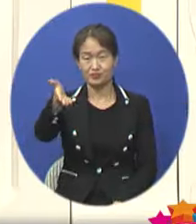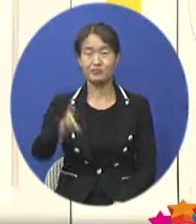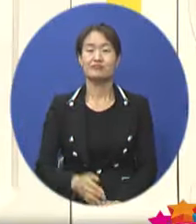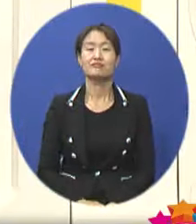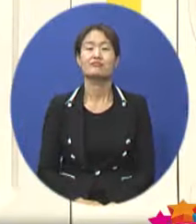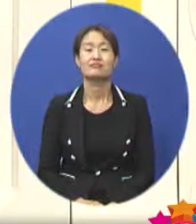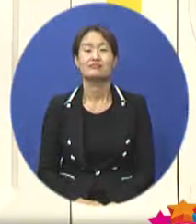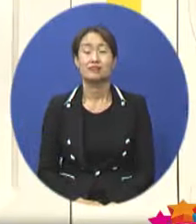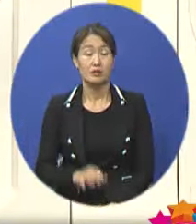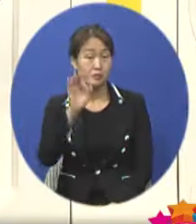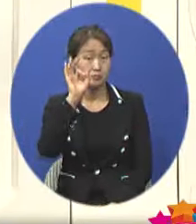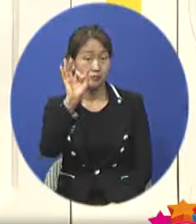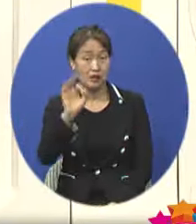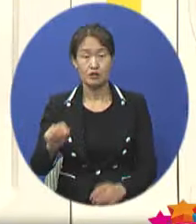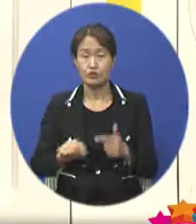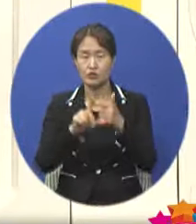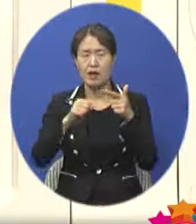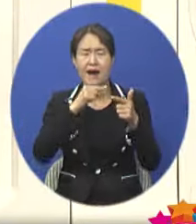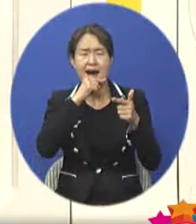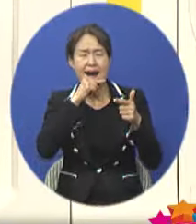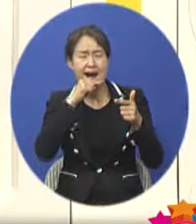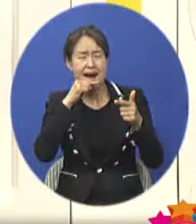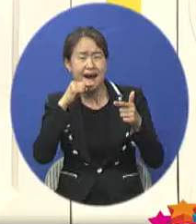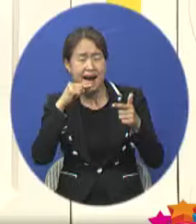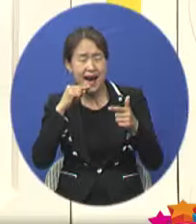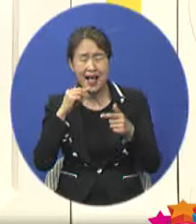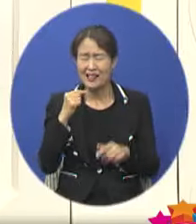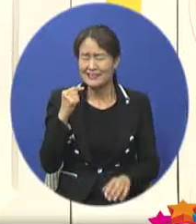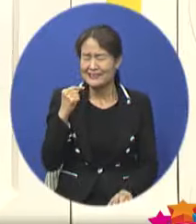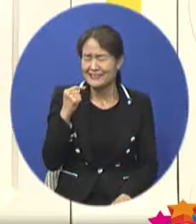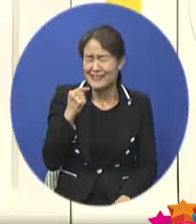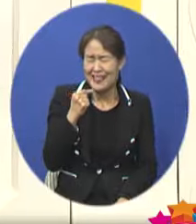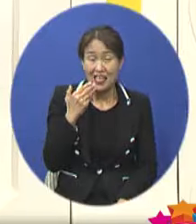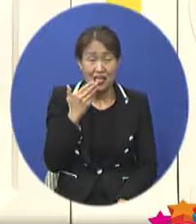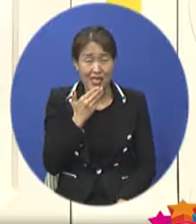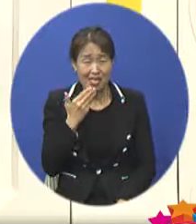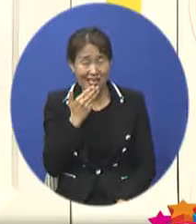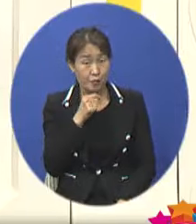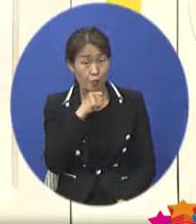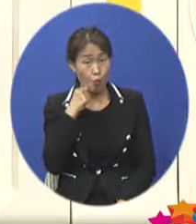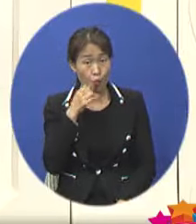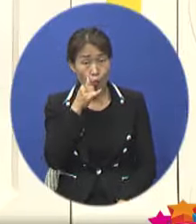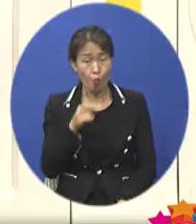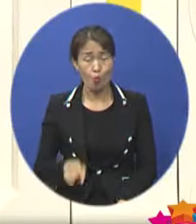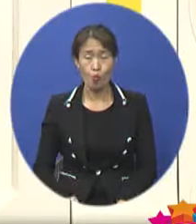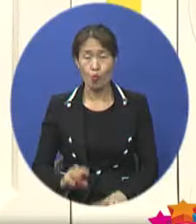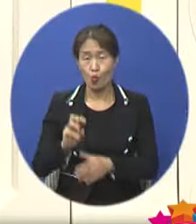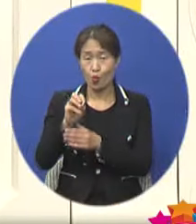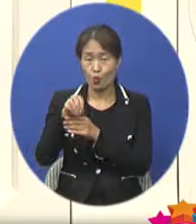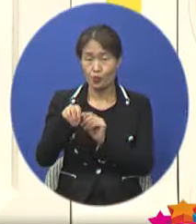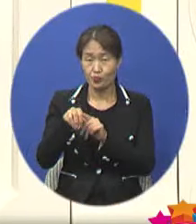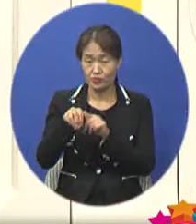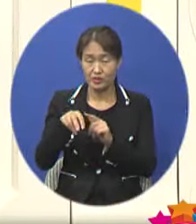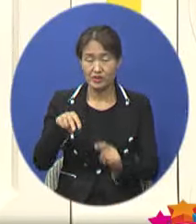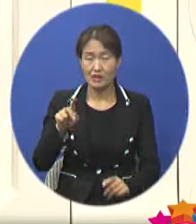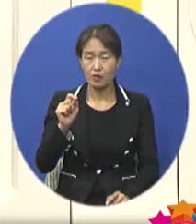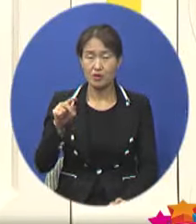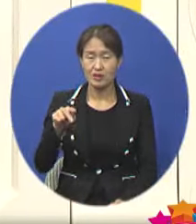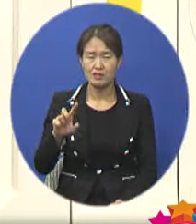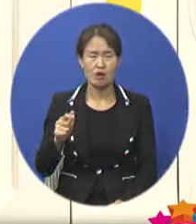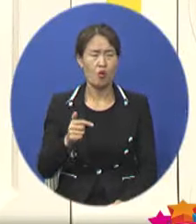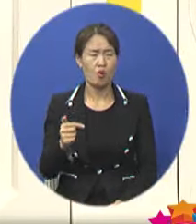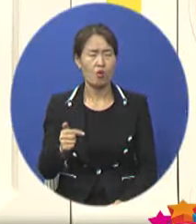퀴즈. 자, 이것은요. 6월에 붉게 익고요. 새콤달콤한 맛이 나는 열매입니다. 네. 사과산이